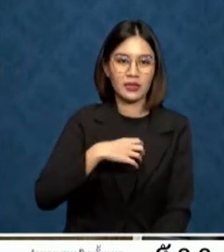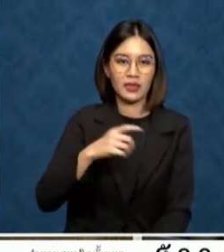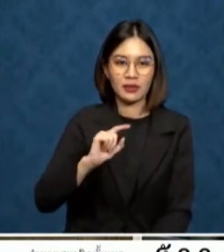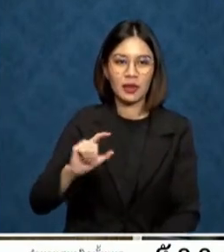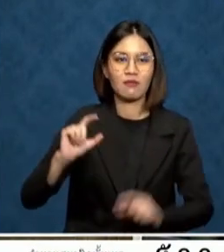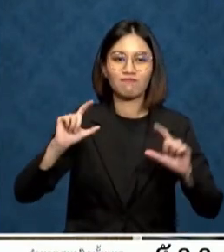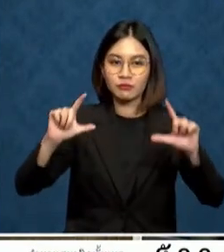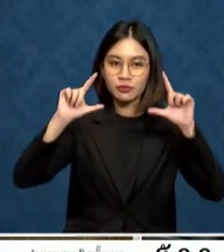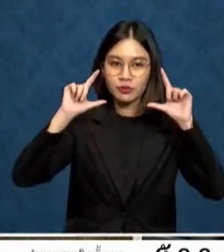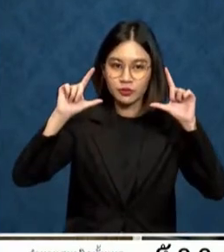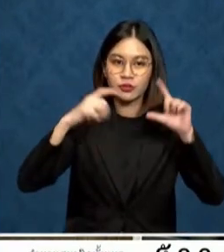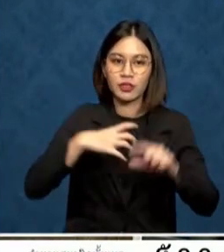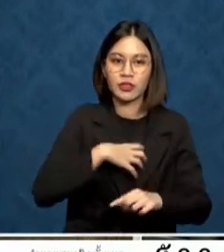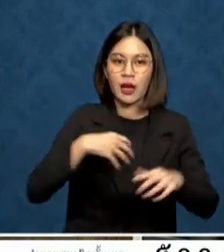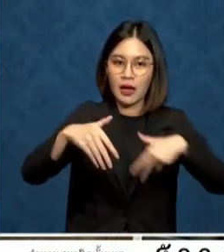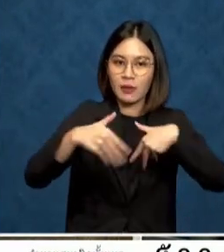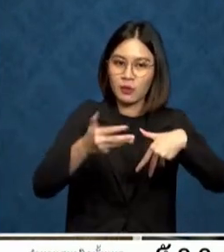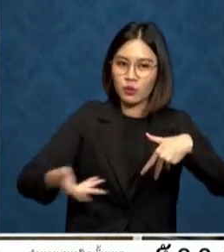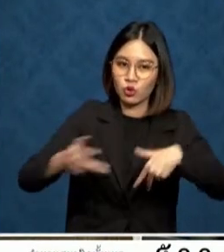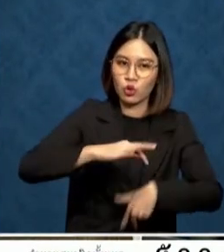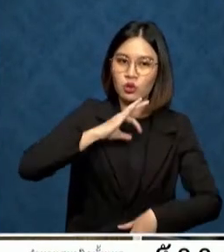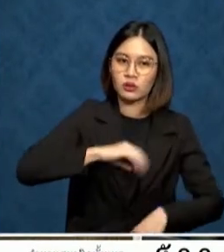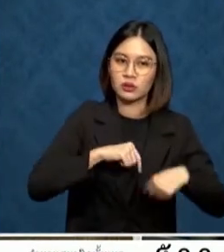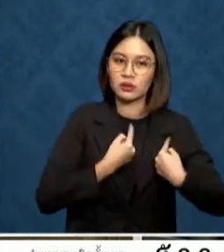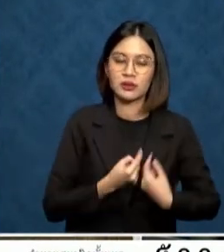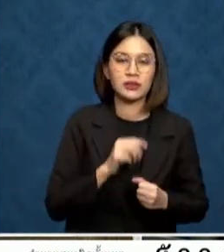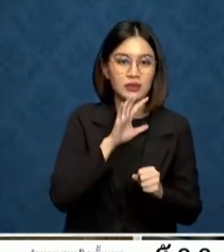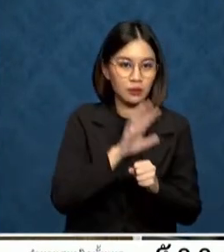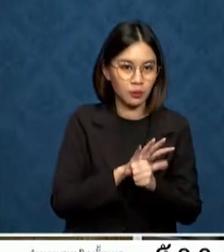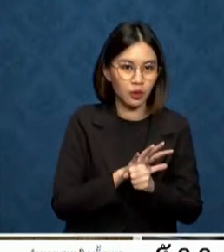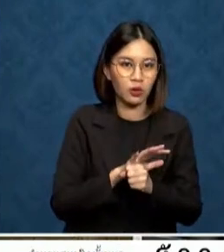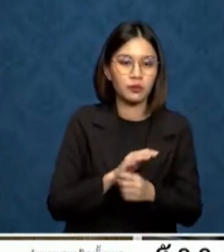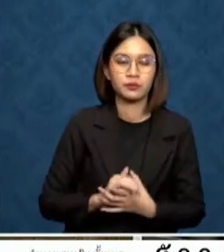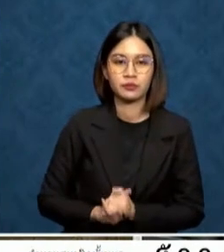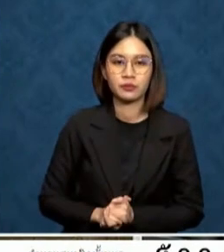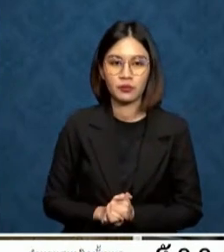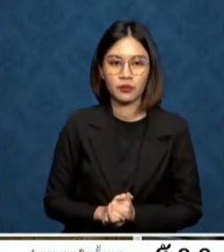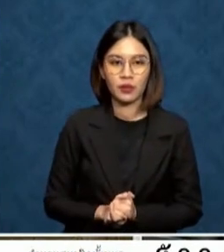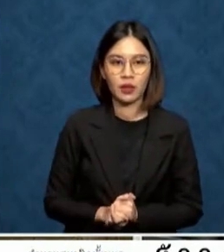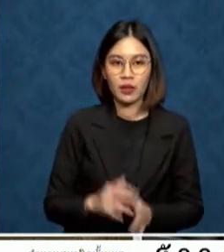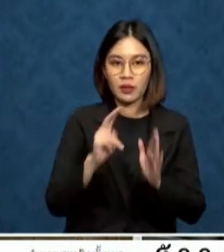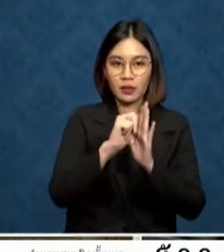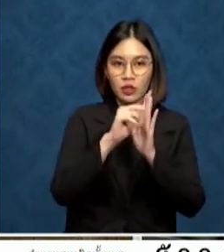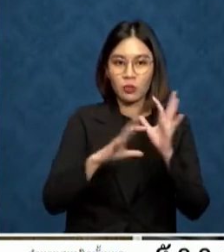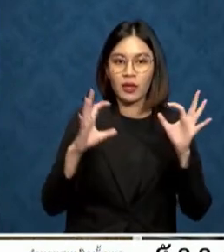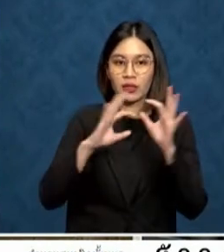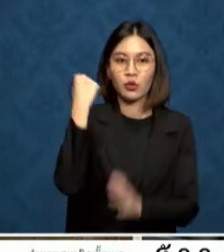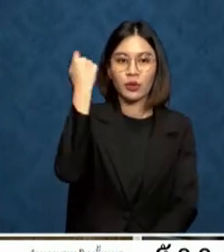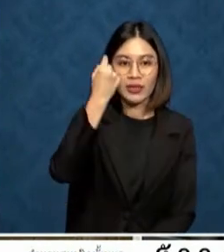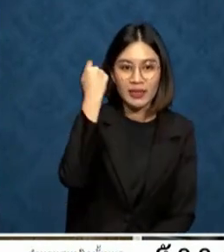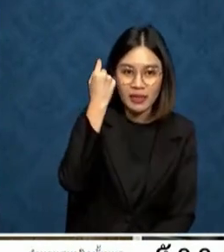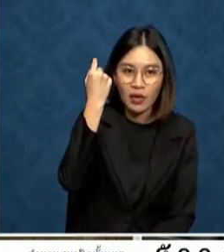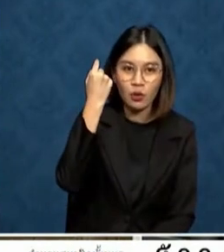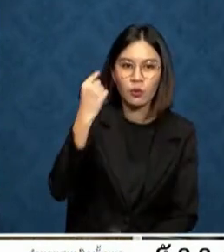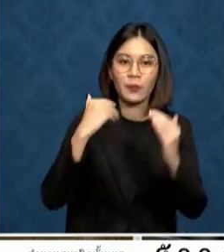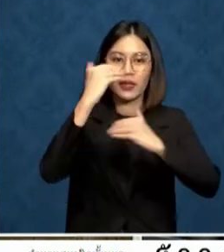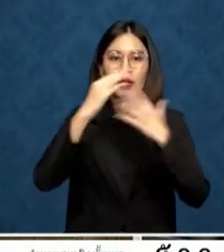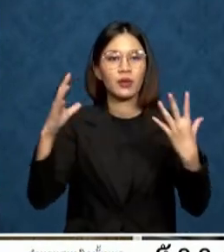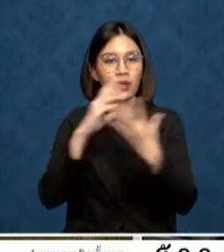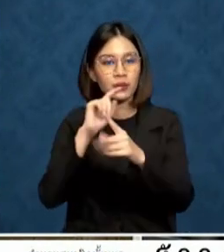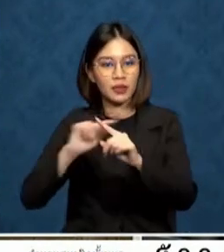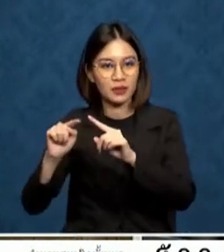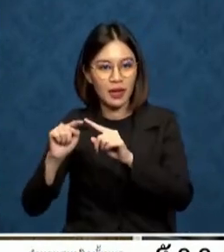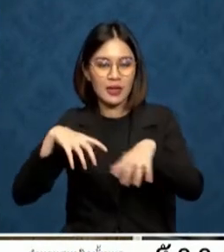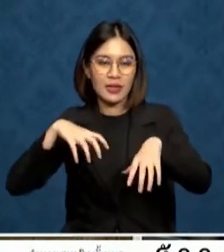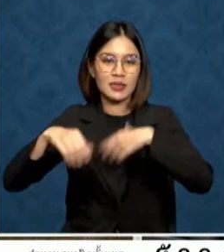ผลงานให้ประชาชนรู้สึกพอใจนะครับซึ่งนโยบายด้านการท่องเที่ยวก็ดีSoft Powerก็ดีก็การจัดงาน